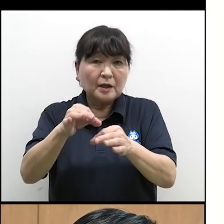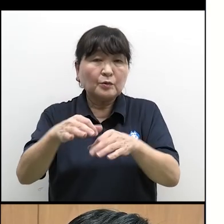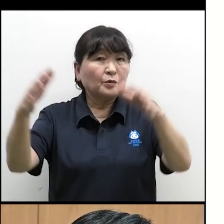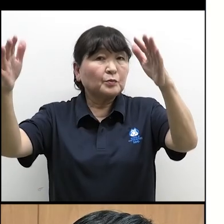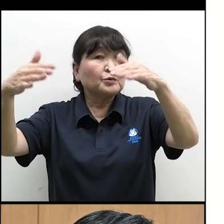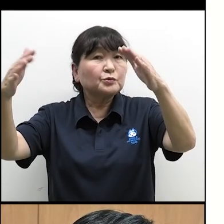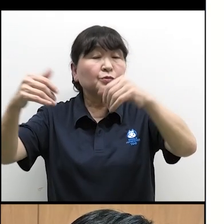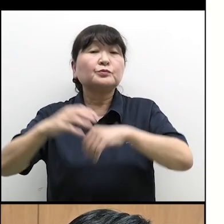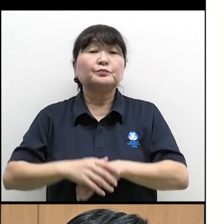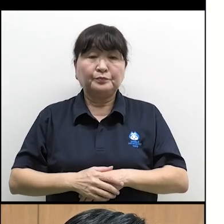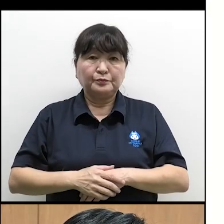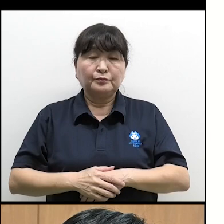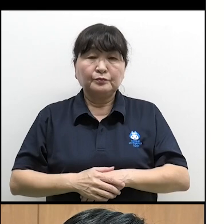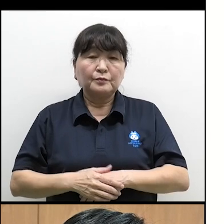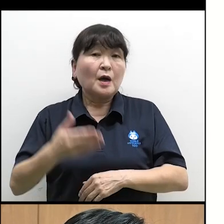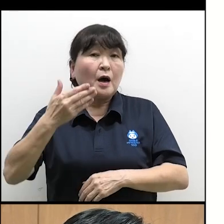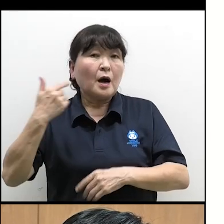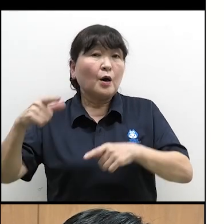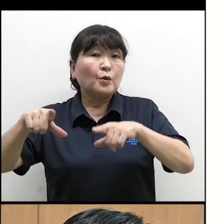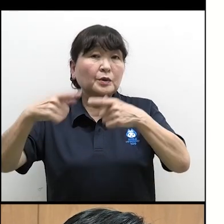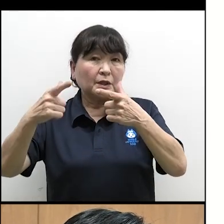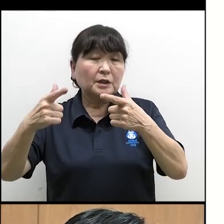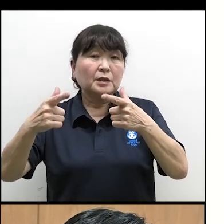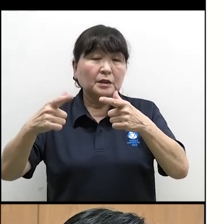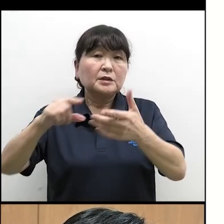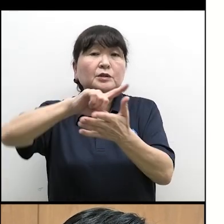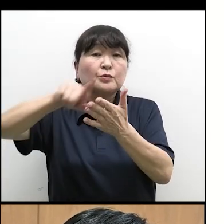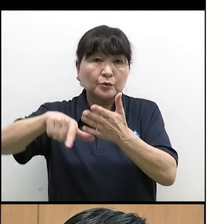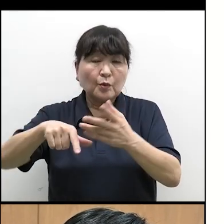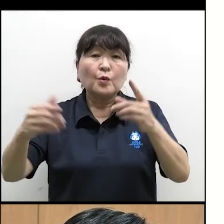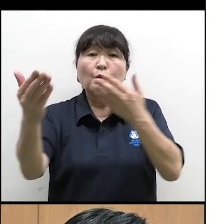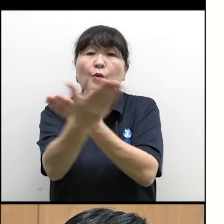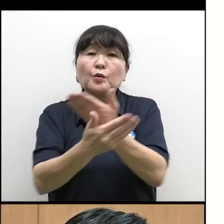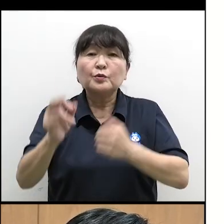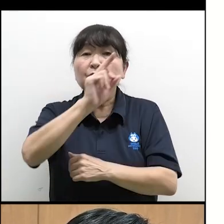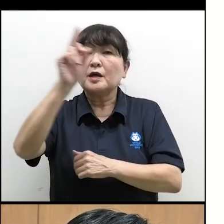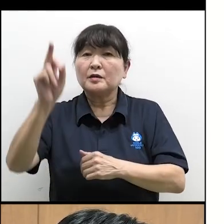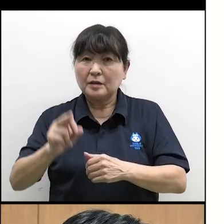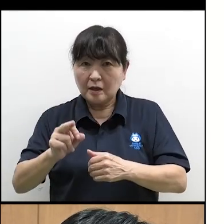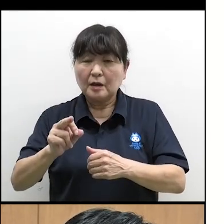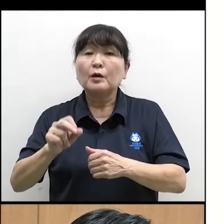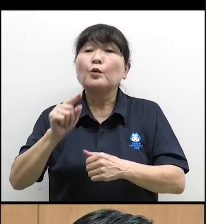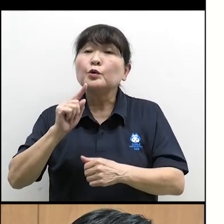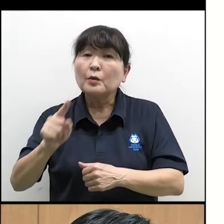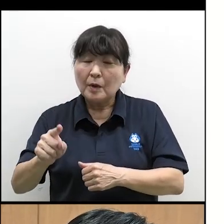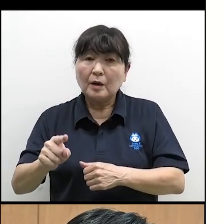。青木地区交流センターは青木公民館の建て替えに伴って